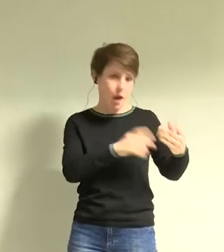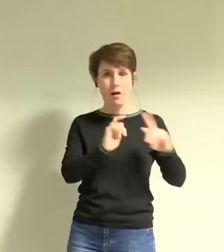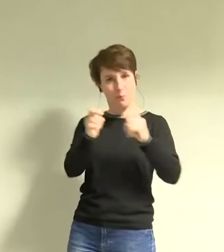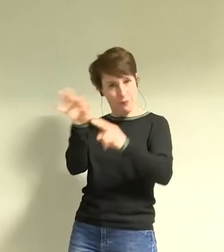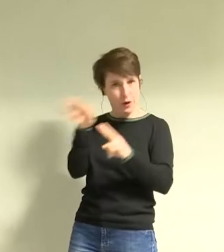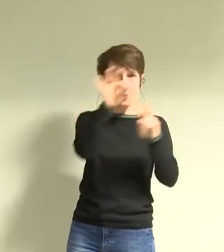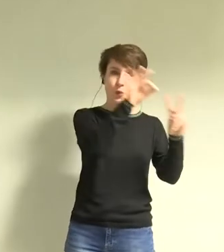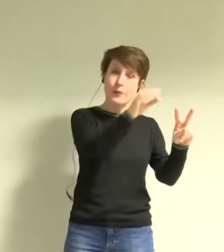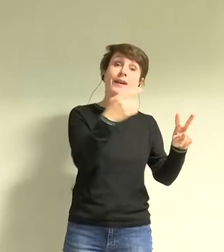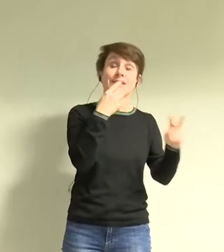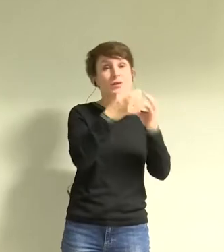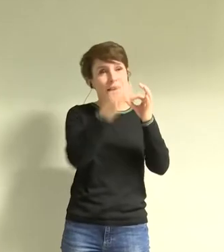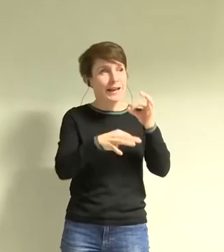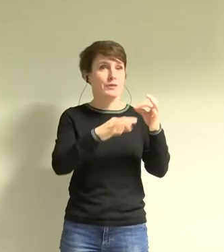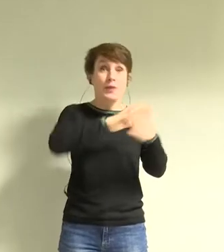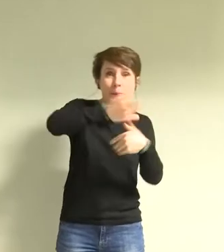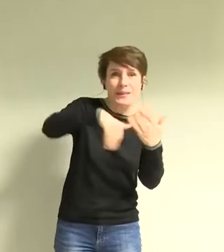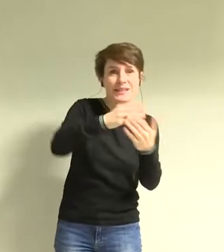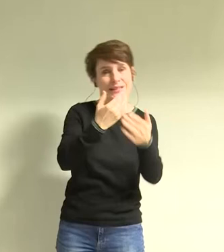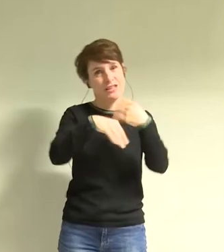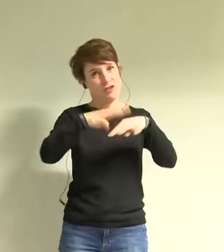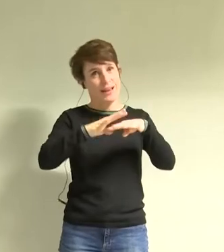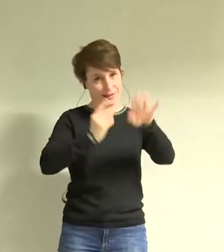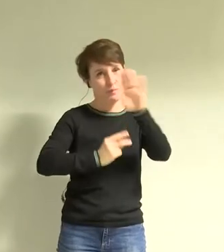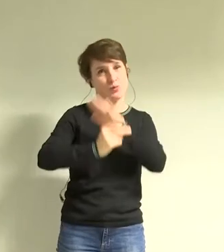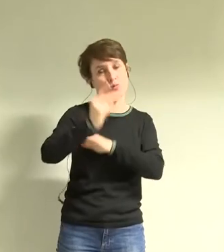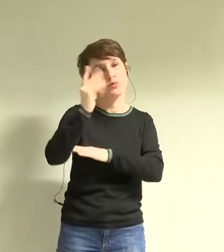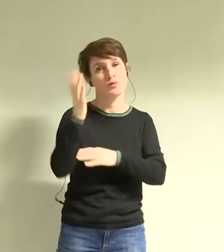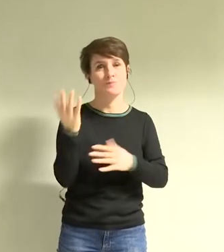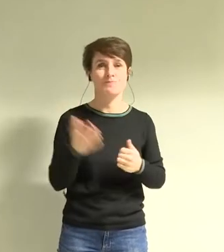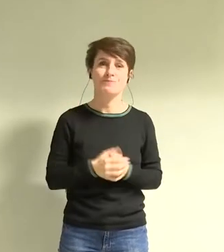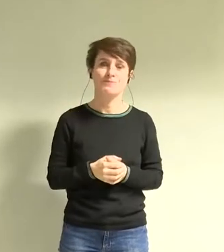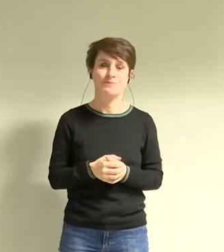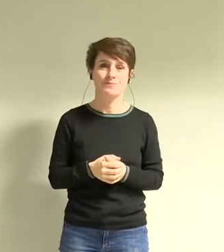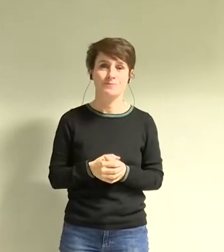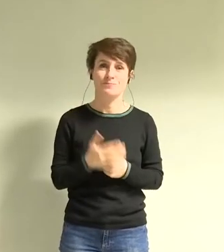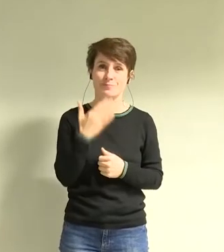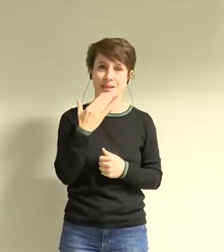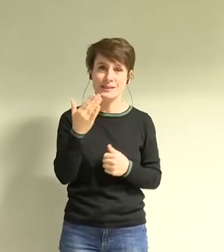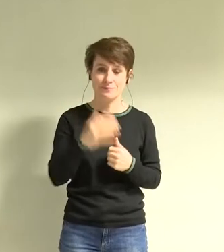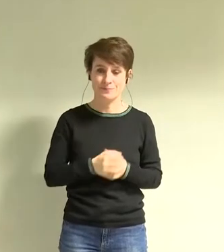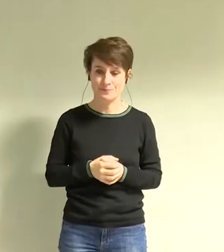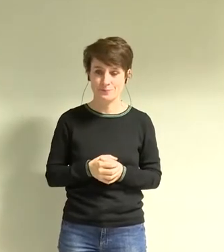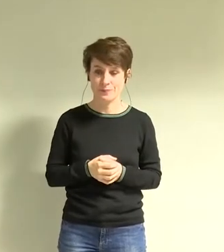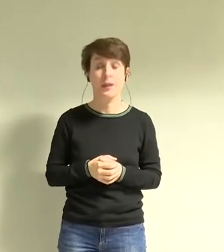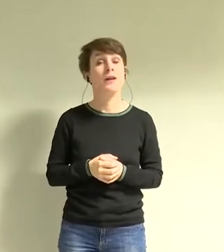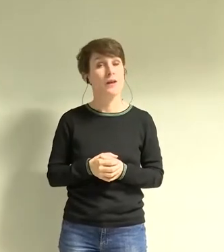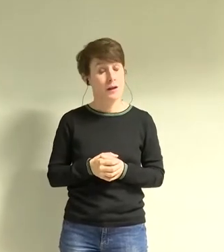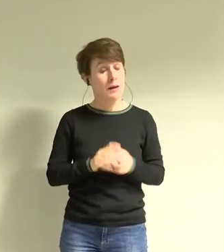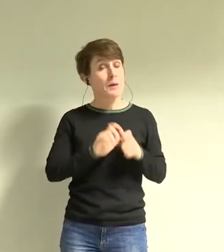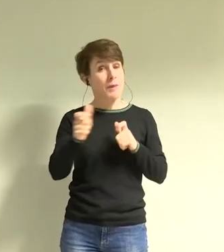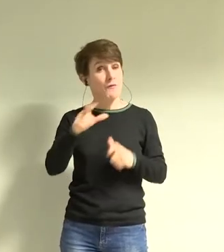mixité que nous souhaitons tous dans ces quartiers merci à vous merci beaucoup monsieur pinel